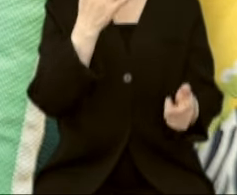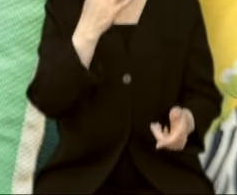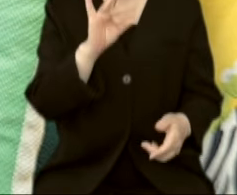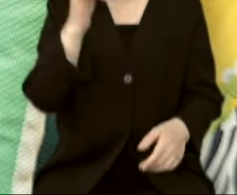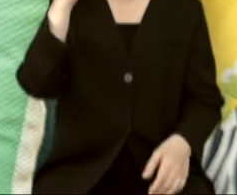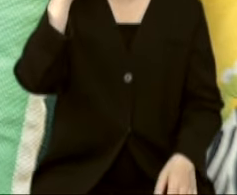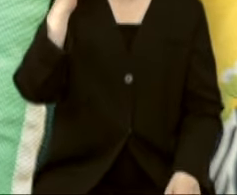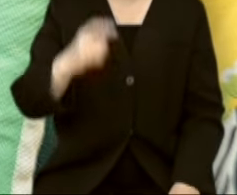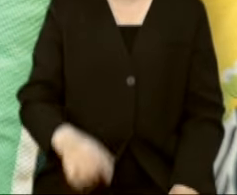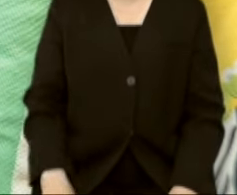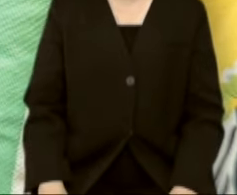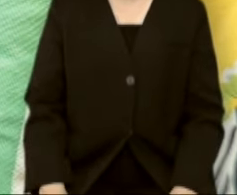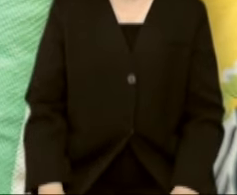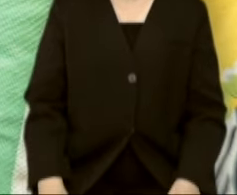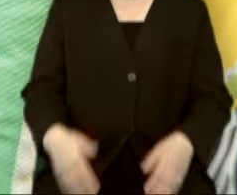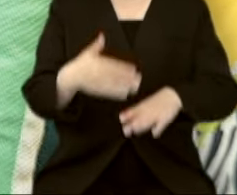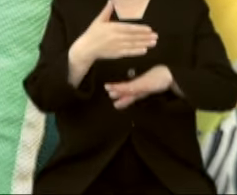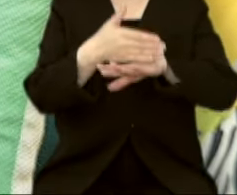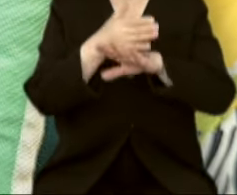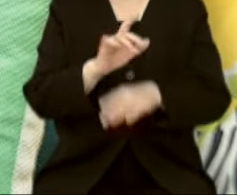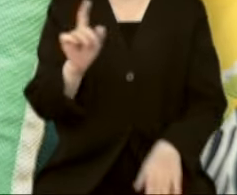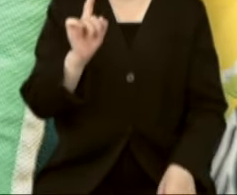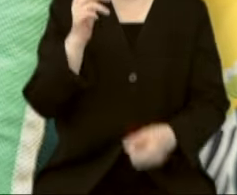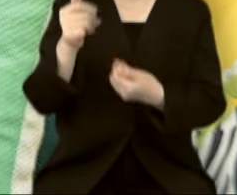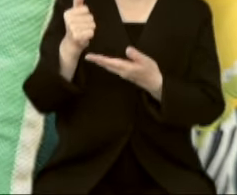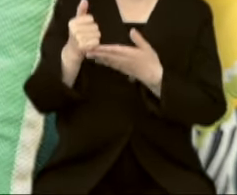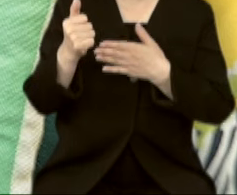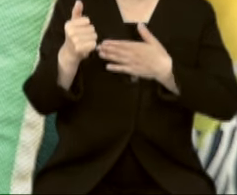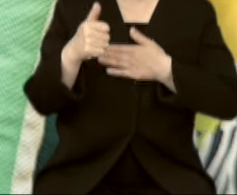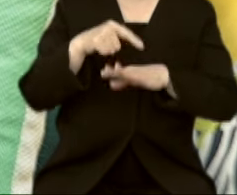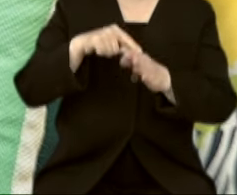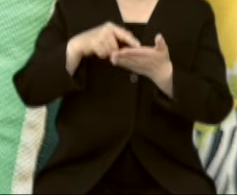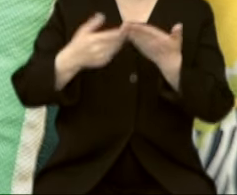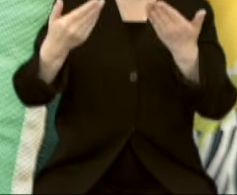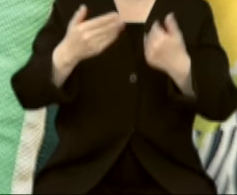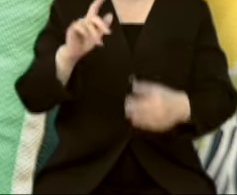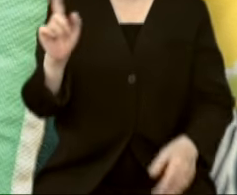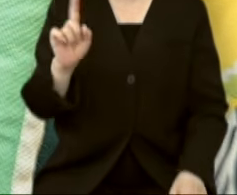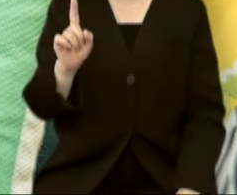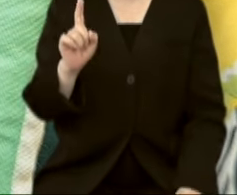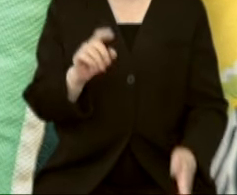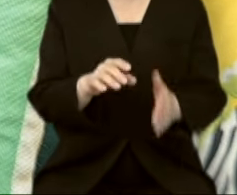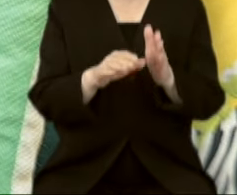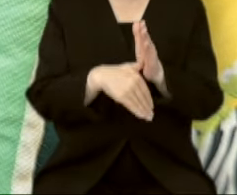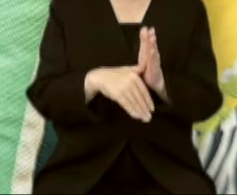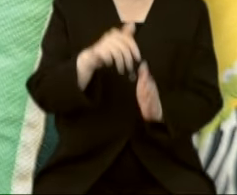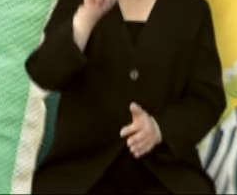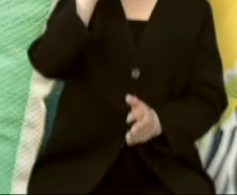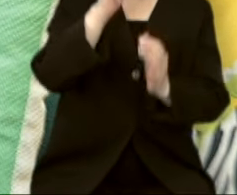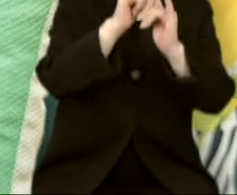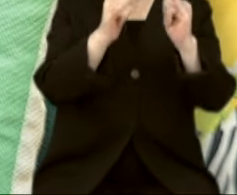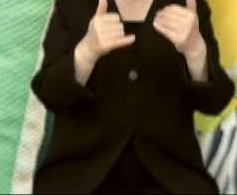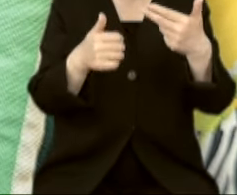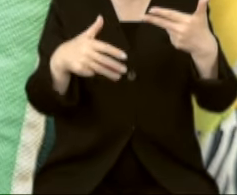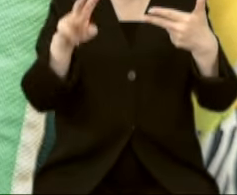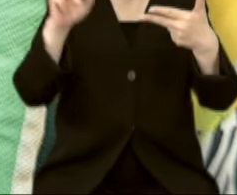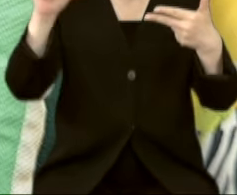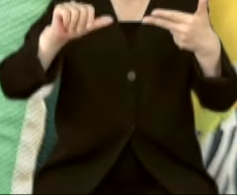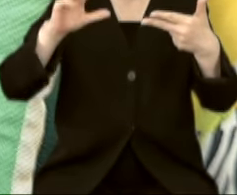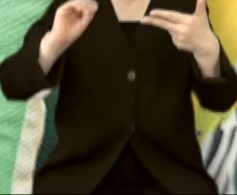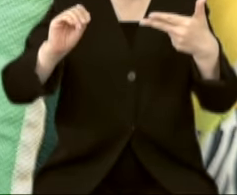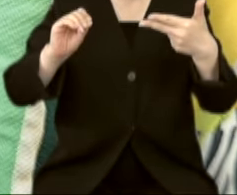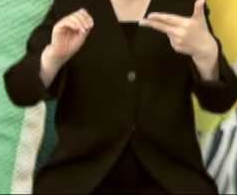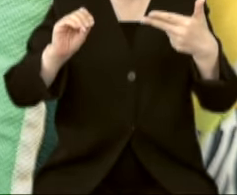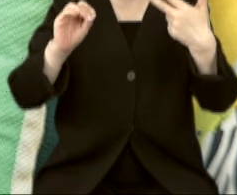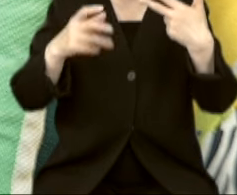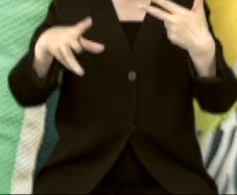당연하다 생각을 하고 감사한 것은 하나님께서 저에게 그런 마음을 주셨어요. 그 당시에 인도 인구가 7억 5천이었어요.